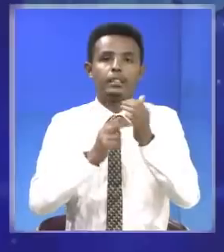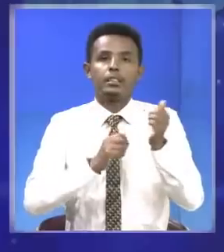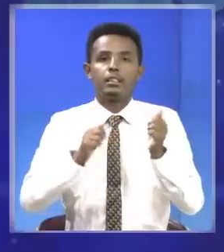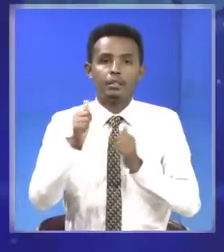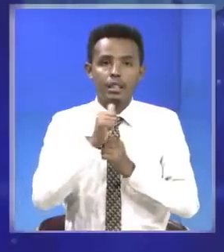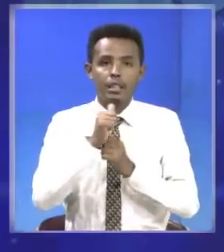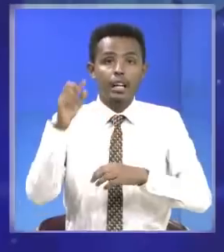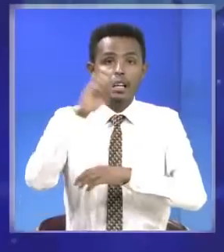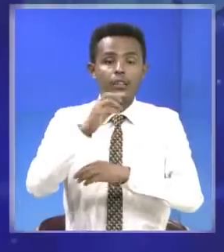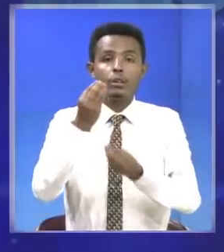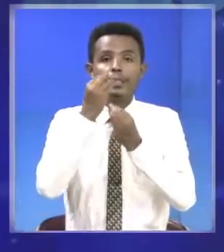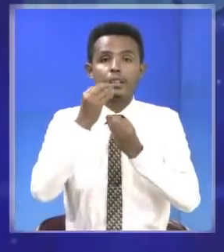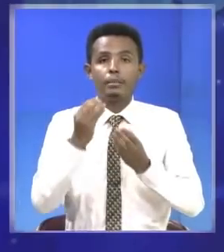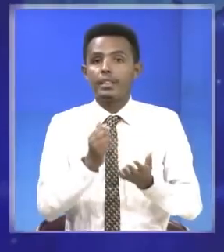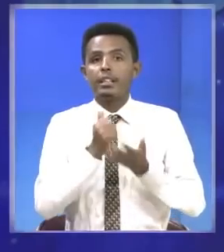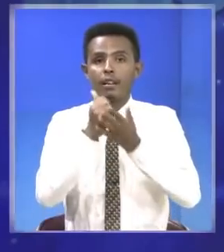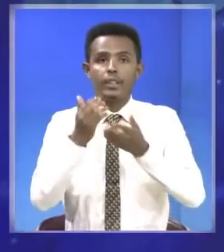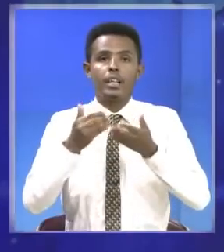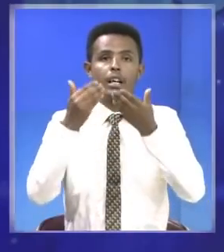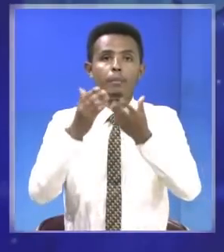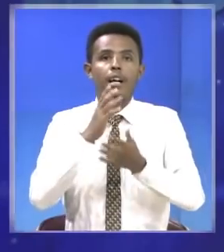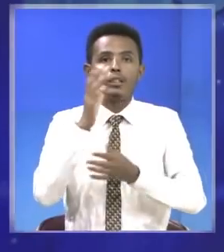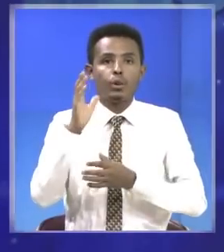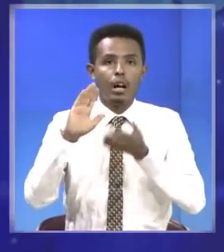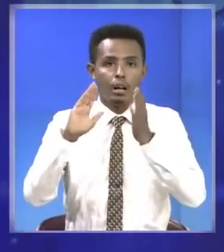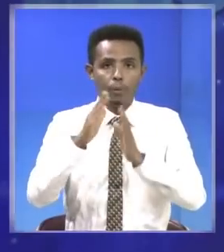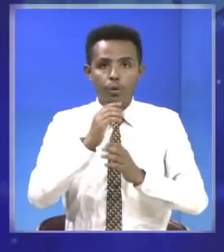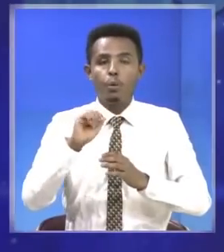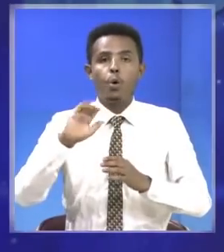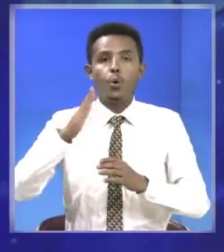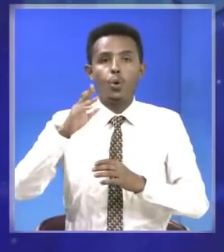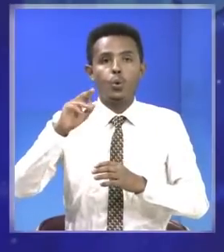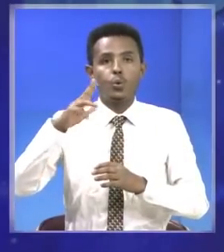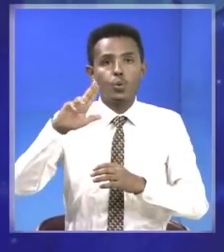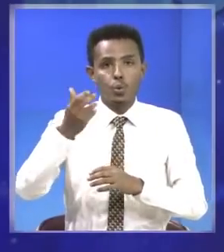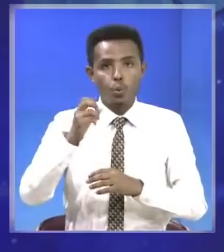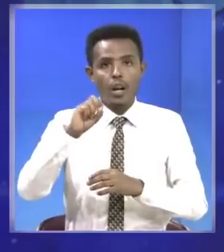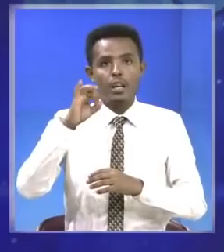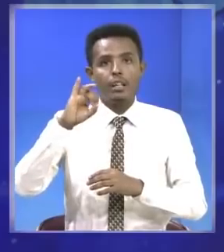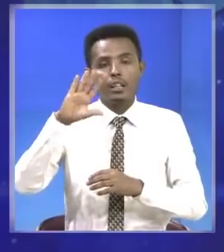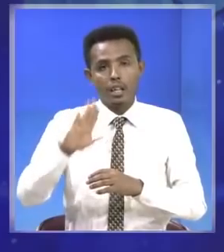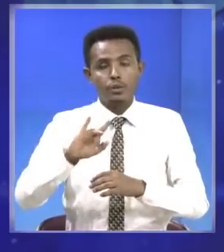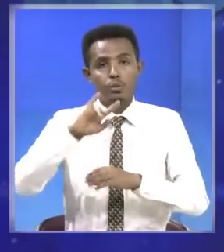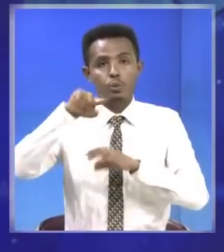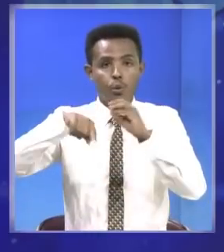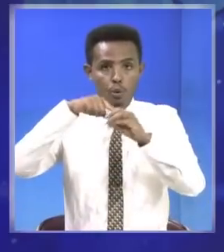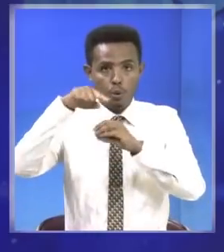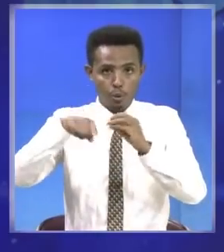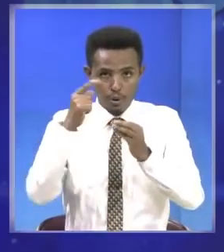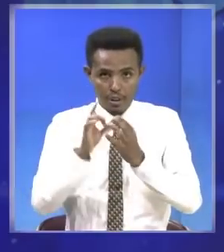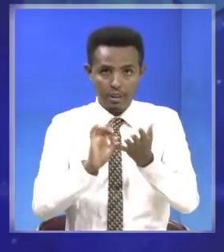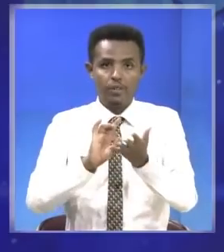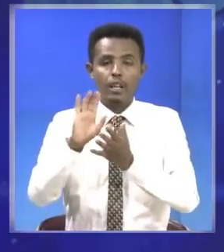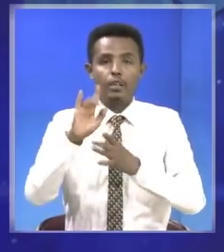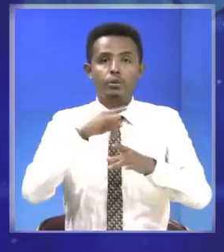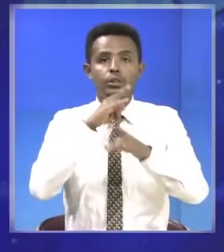ታዊ የምግብ ድጋፍ እየቀረበላቸው አለመሆኑን በኦሮሚያ ክልል በሆሮ ጉድሩ ወለጋ ዞን የሚገኙ ከቀያቸው የተፈናቀሉ ዜጎች